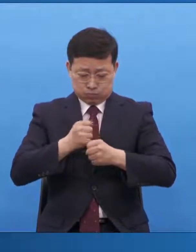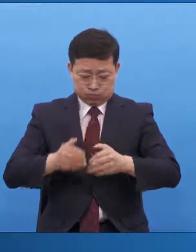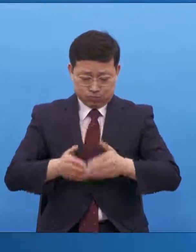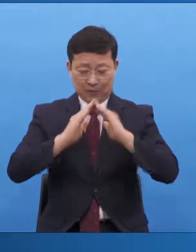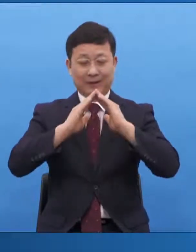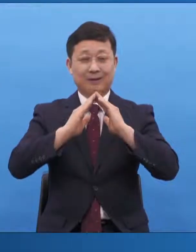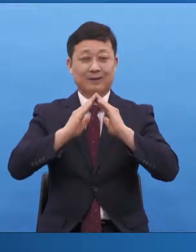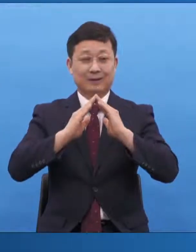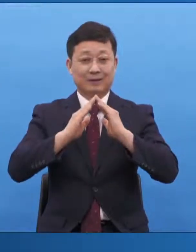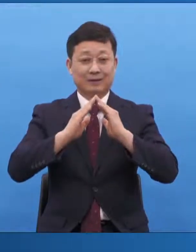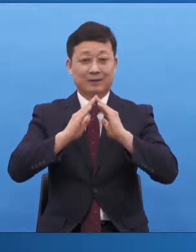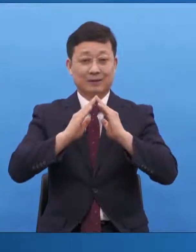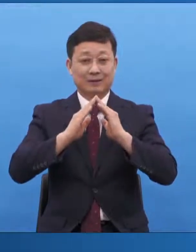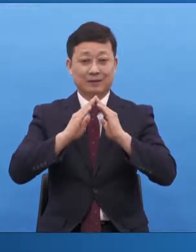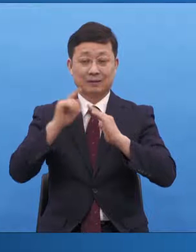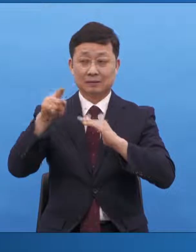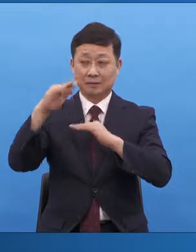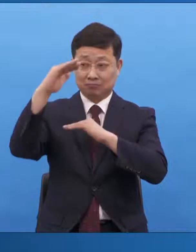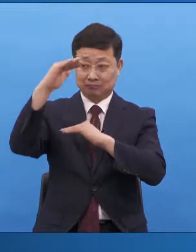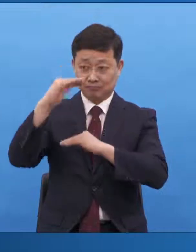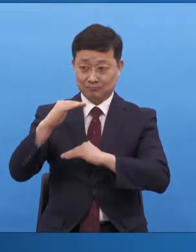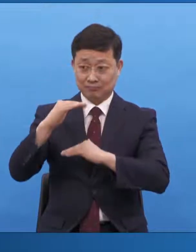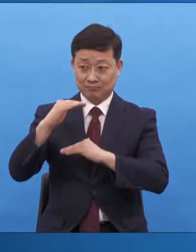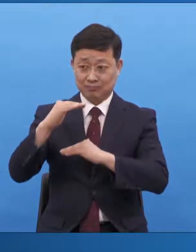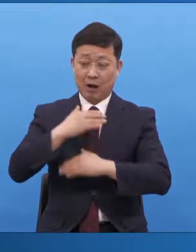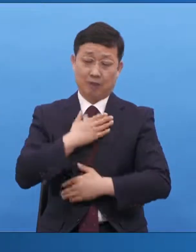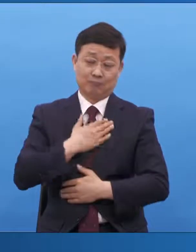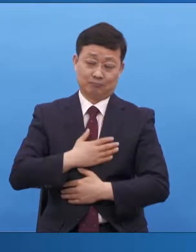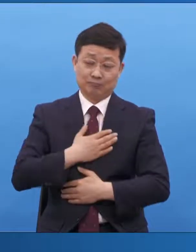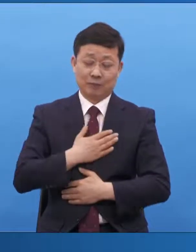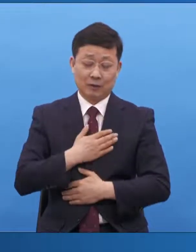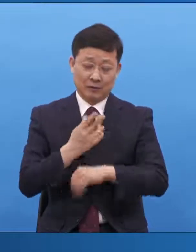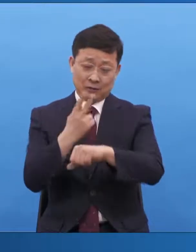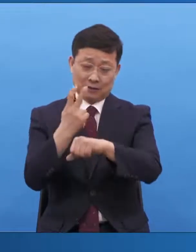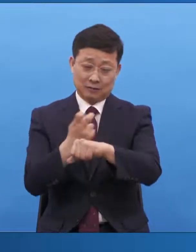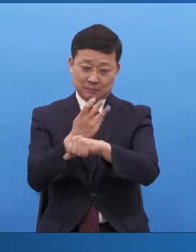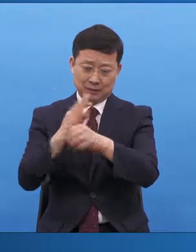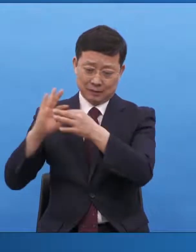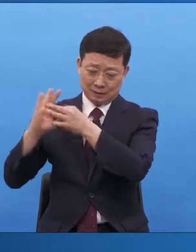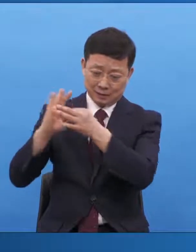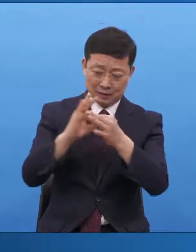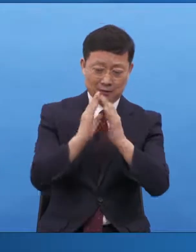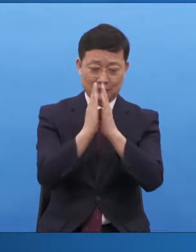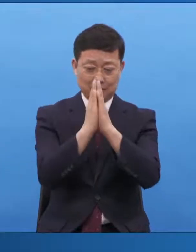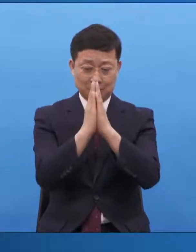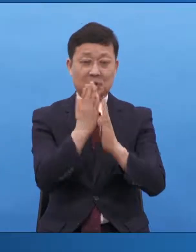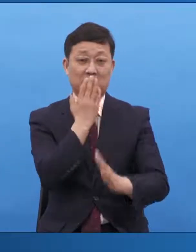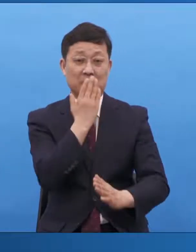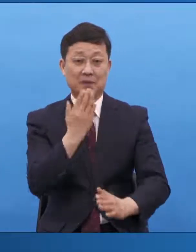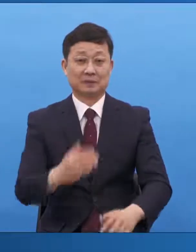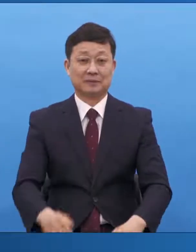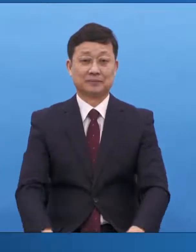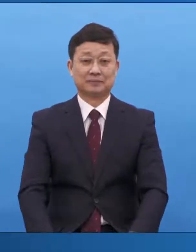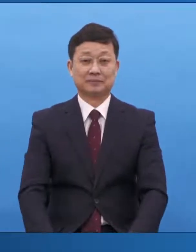아는 사람은 뭐 24 기도합니다. 왜냐하면 이게 만들어지는 거예요. Those who know this pray 24 hours a day because they are forming